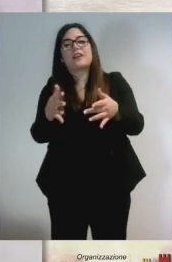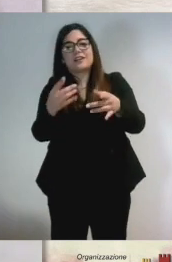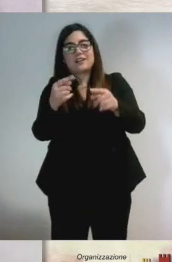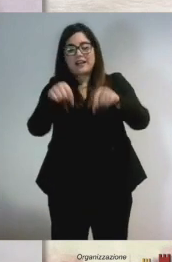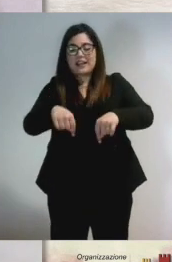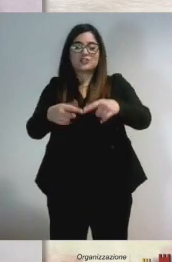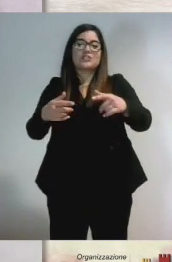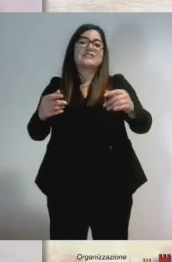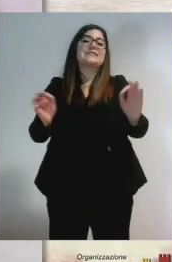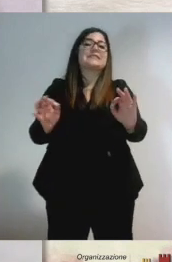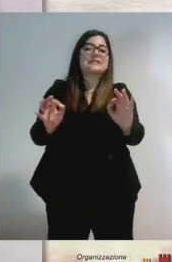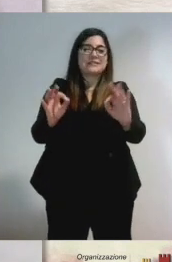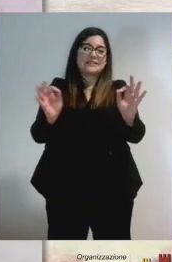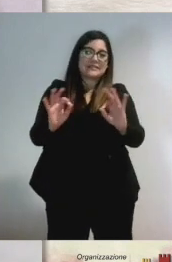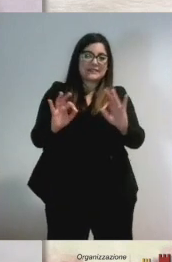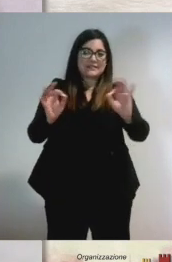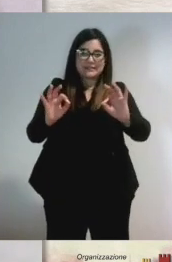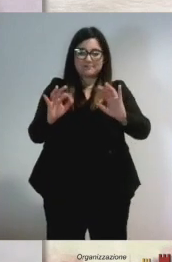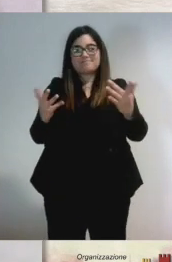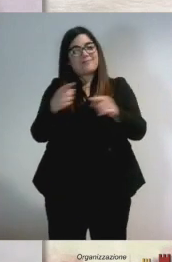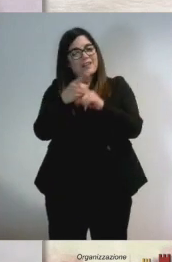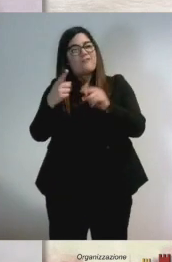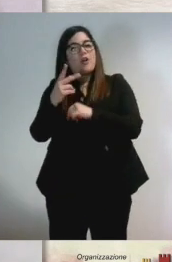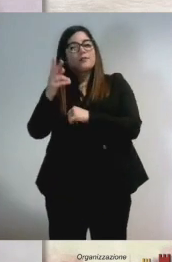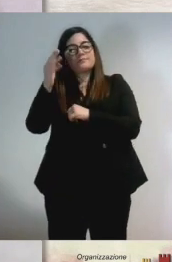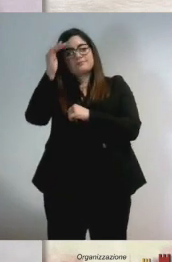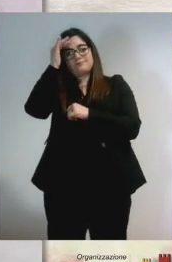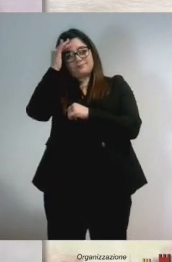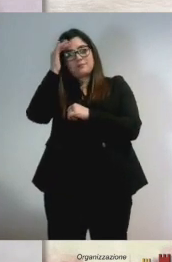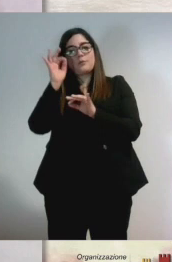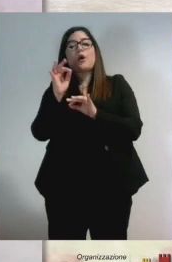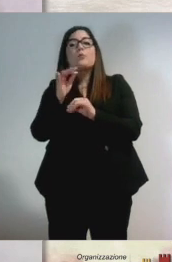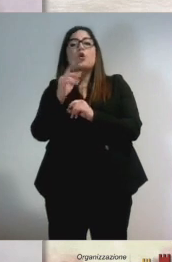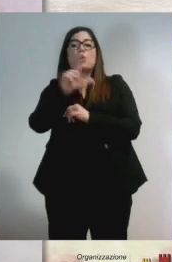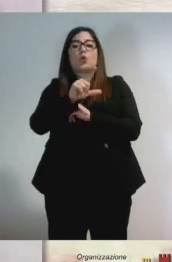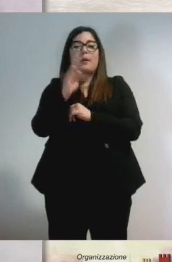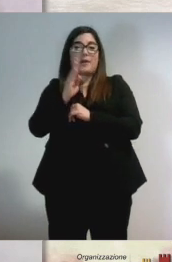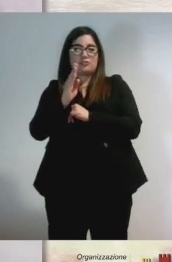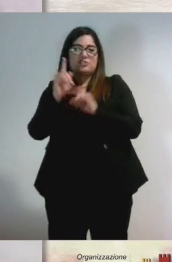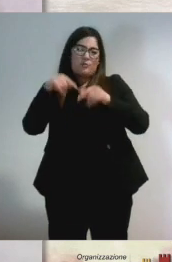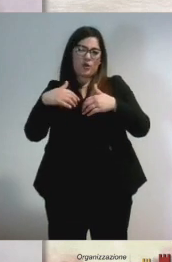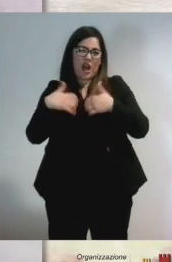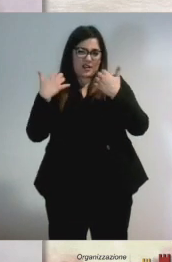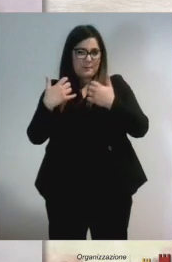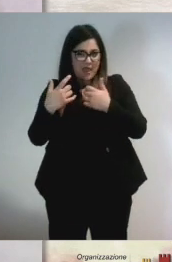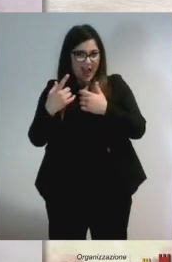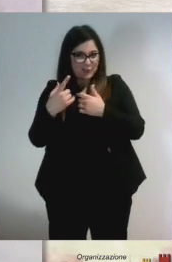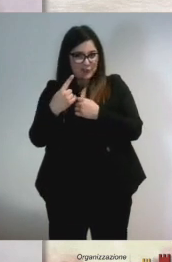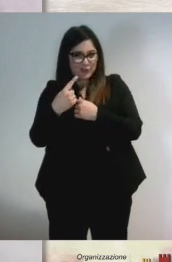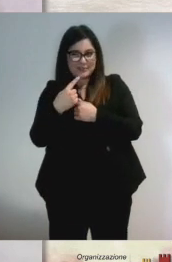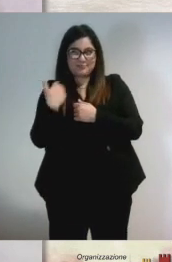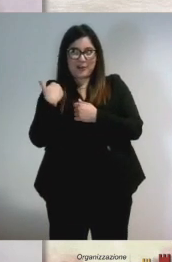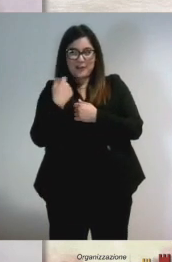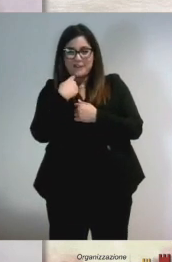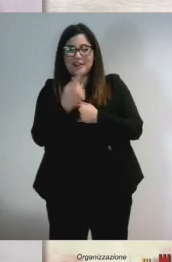l'avete sentito da le parole di Luca Baroncini prima che ha detto Luca seppure arrabbiato nel suo intervento a un certo punto ha detto come